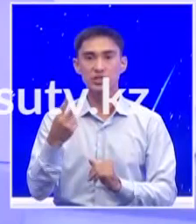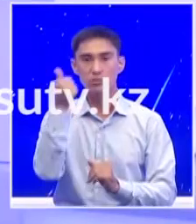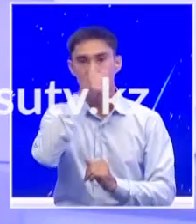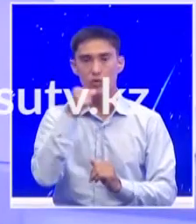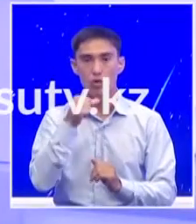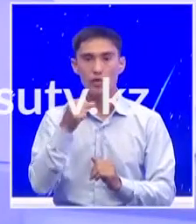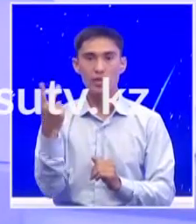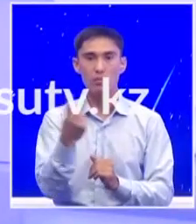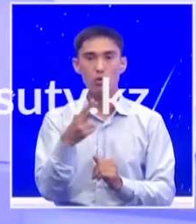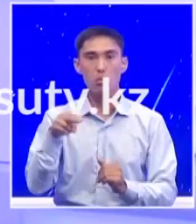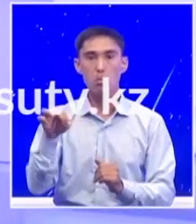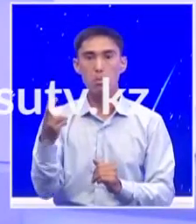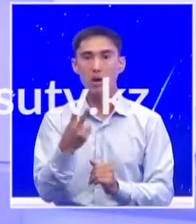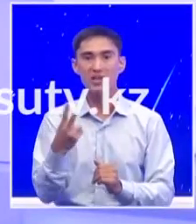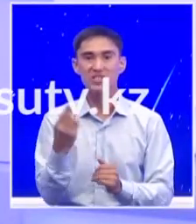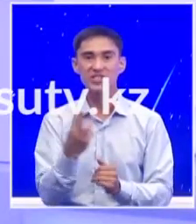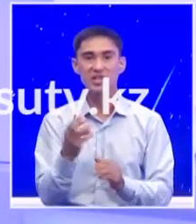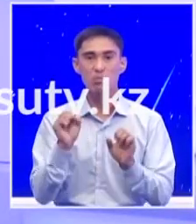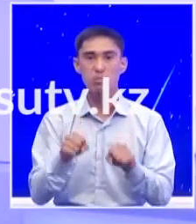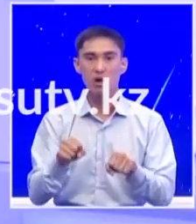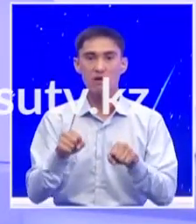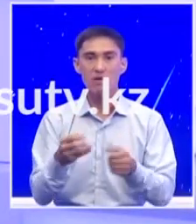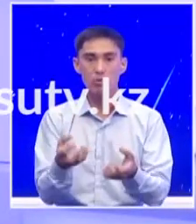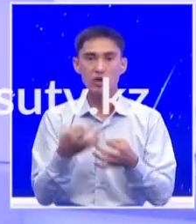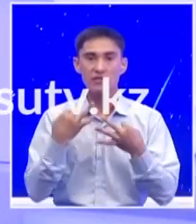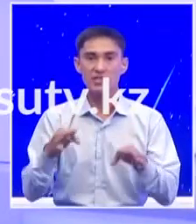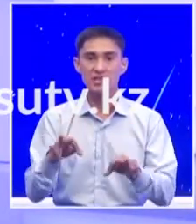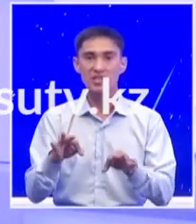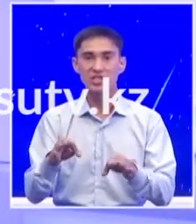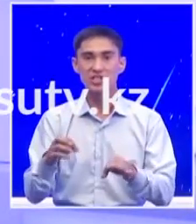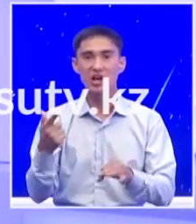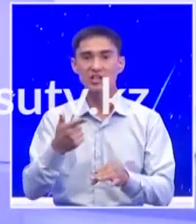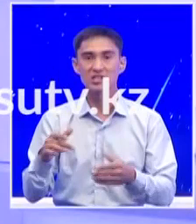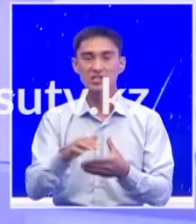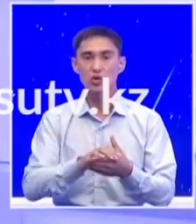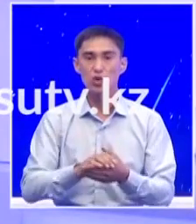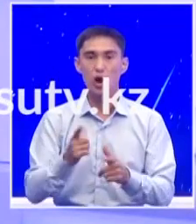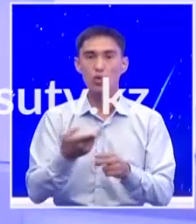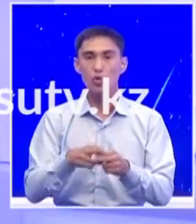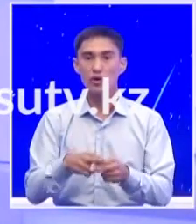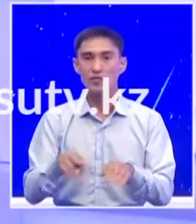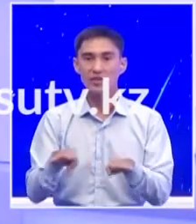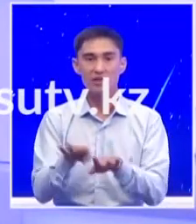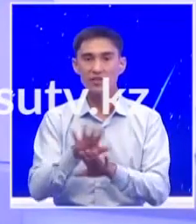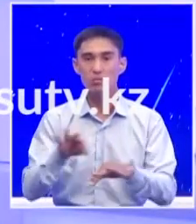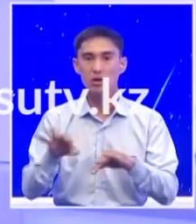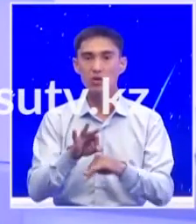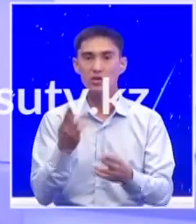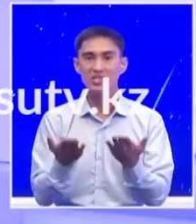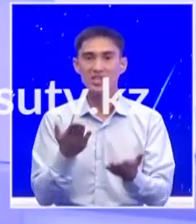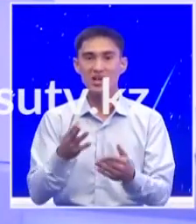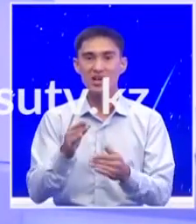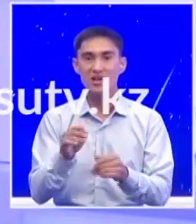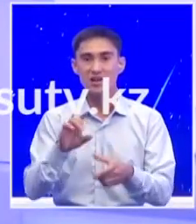однополые пары в Швейцарии имеют право получить официальное разрешение на гражданские союзы, которые не равны браку. Если